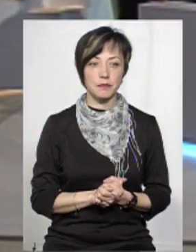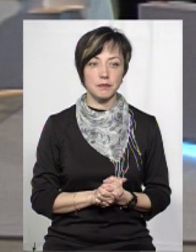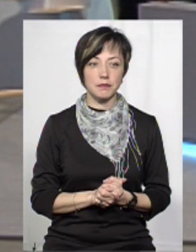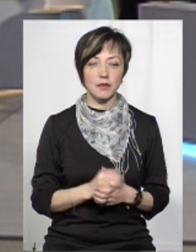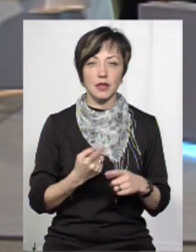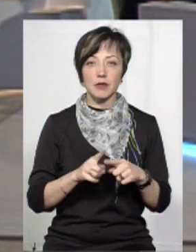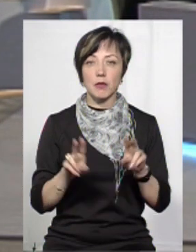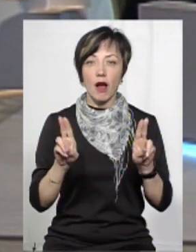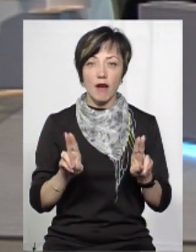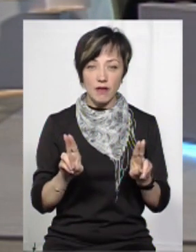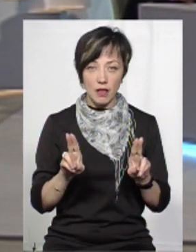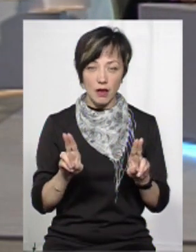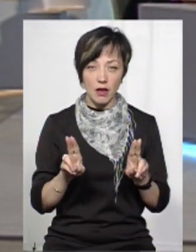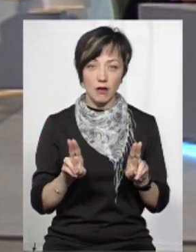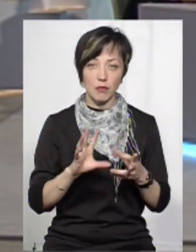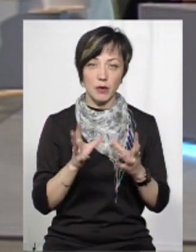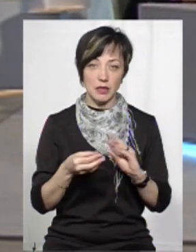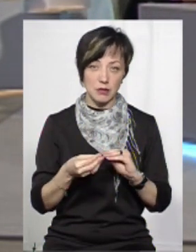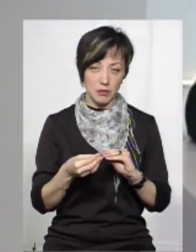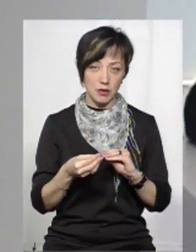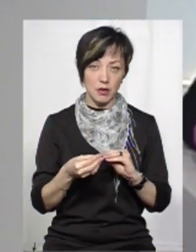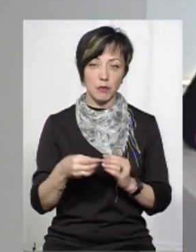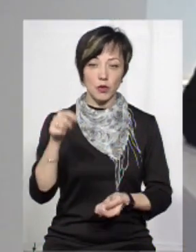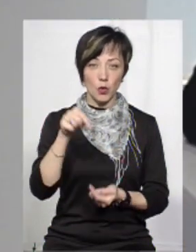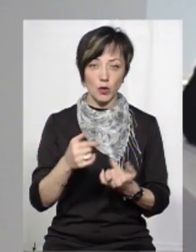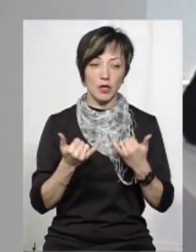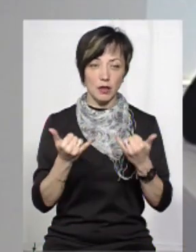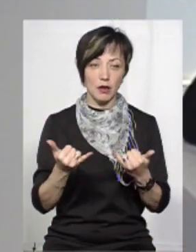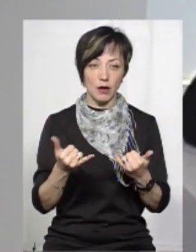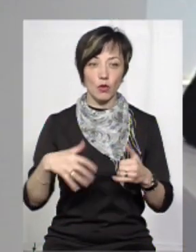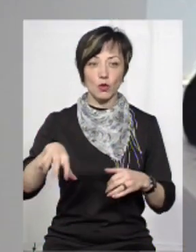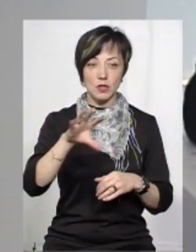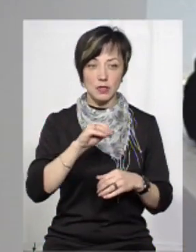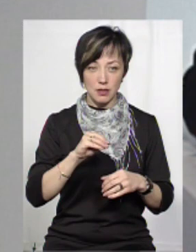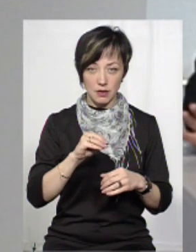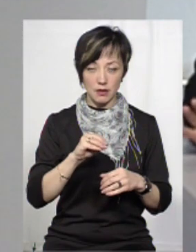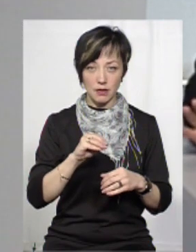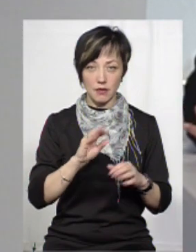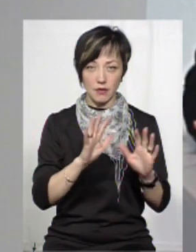Ну, ці правила, вони, в принципі, підходять для усіх